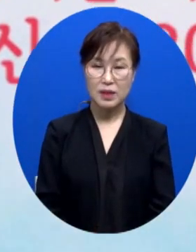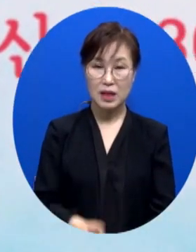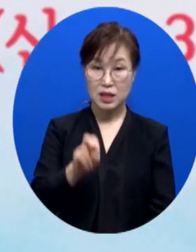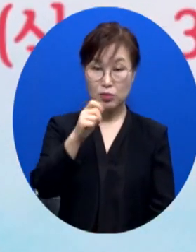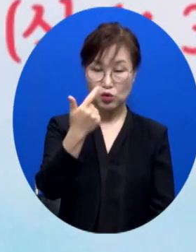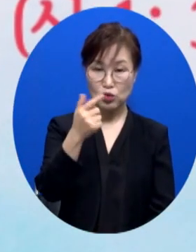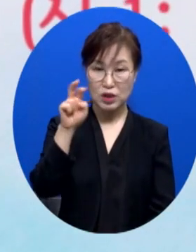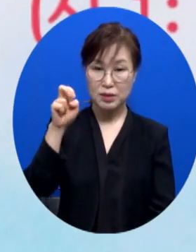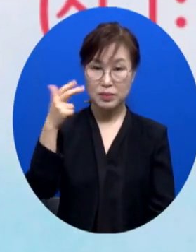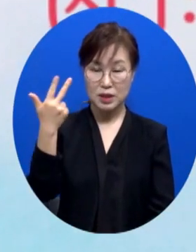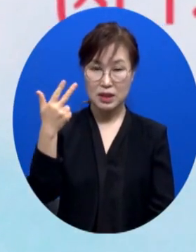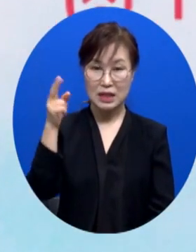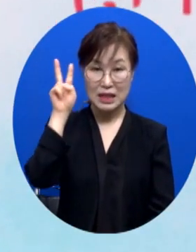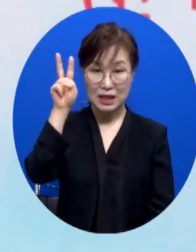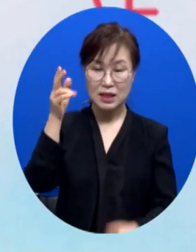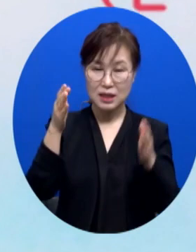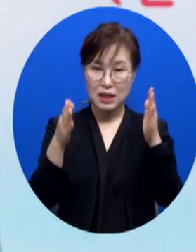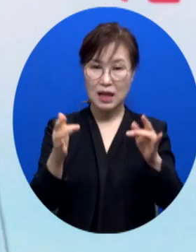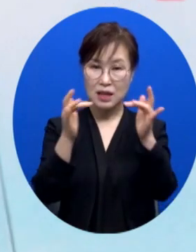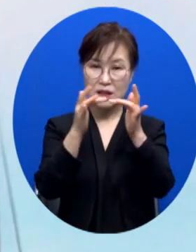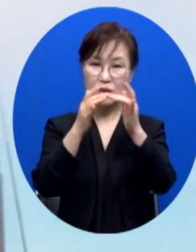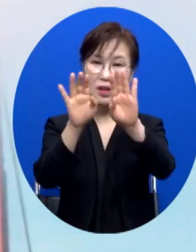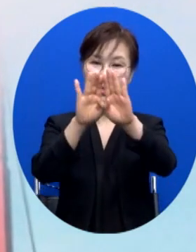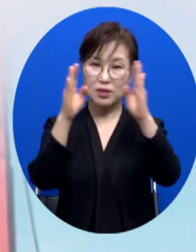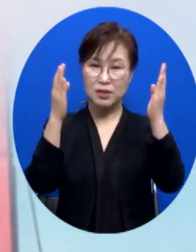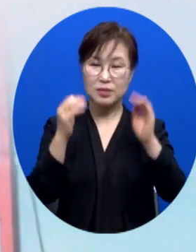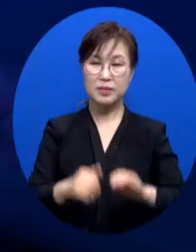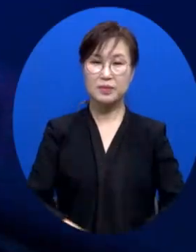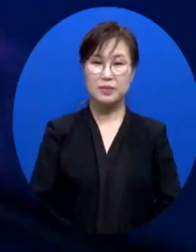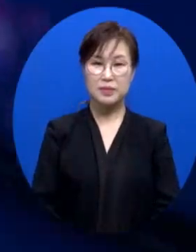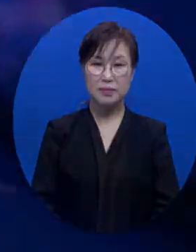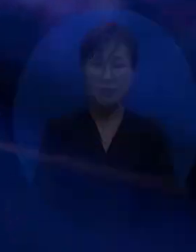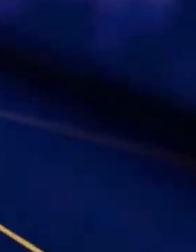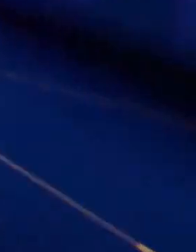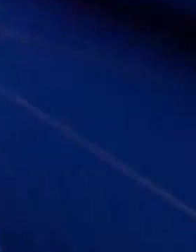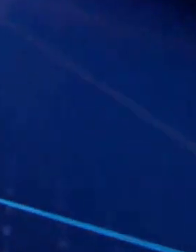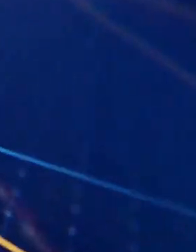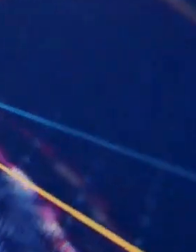26일부터 27일 이틀 동안 온라인으로 진행됩니다.